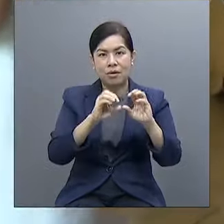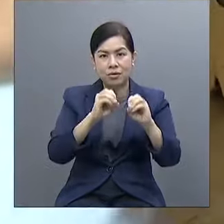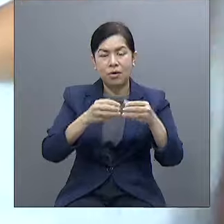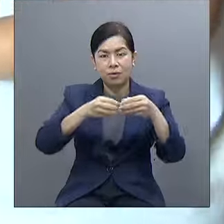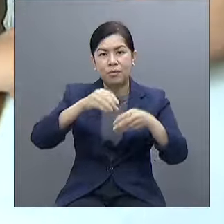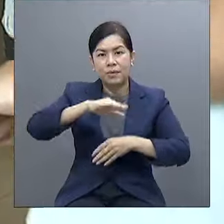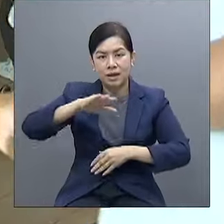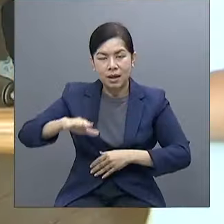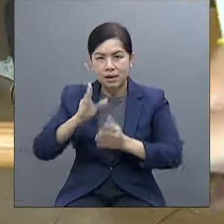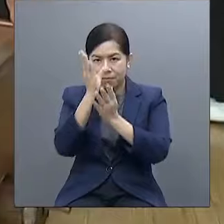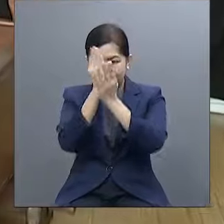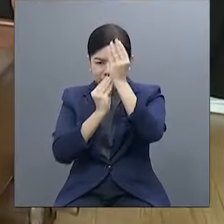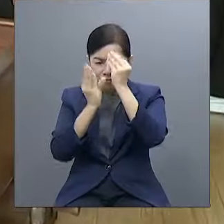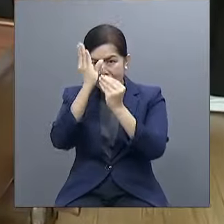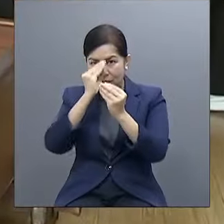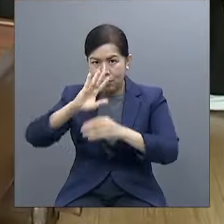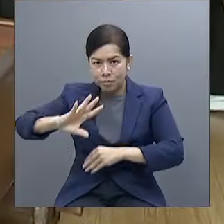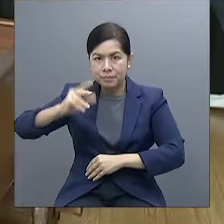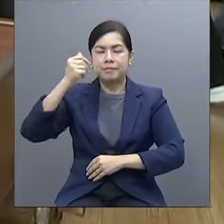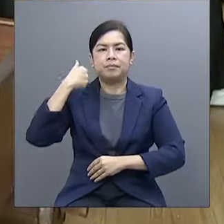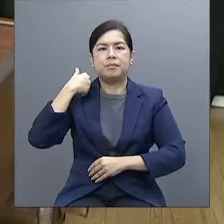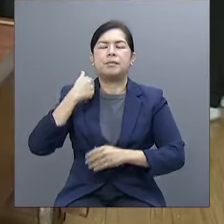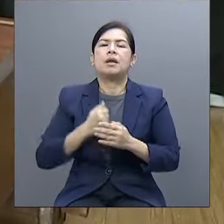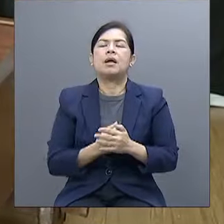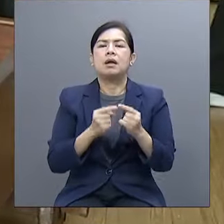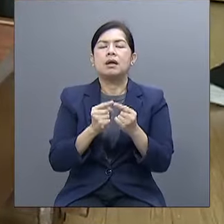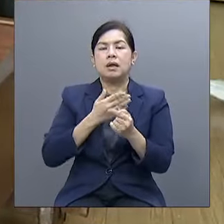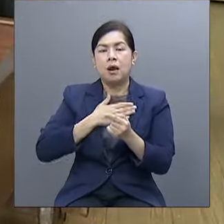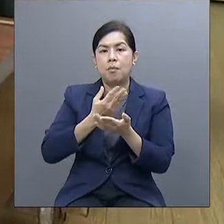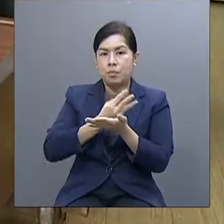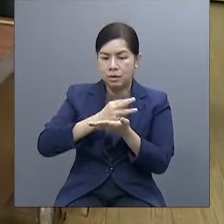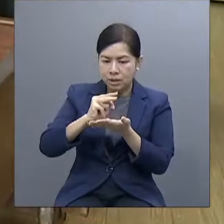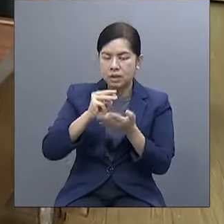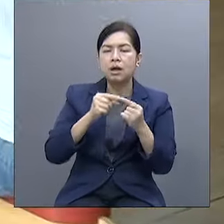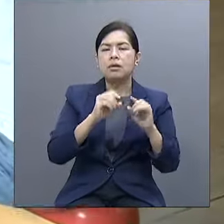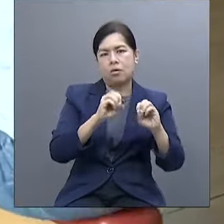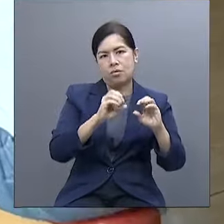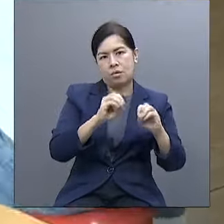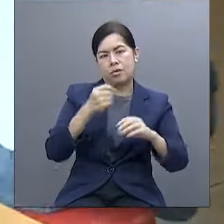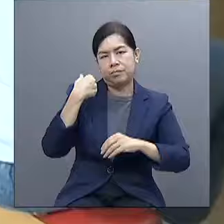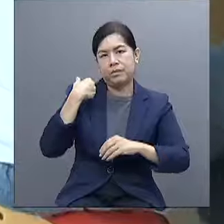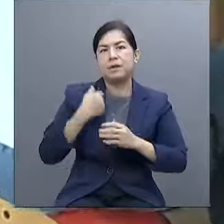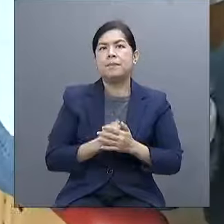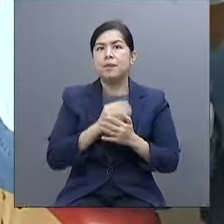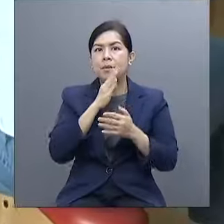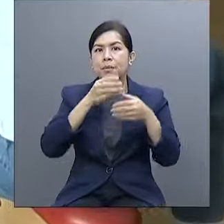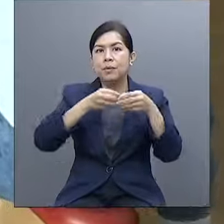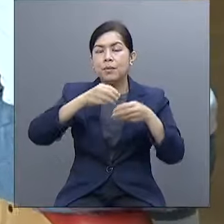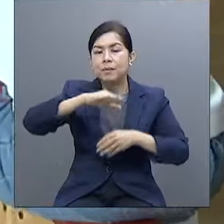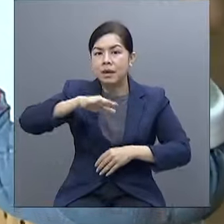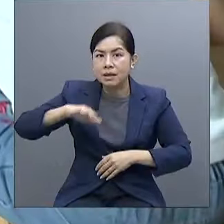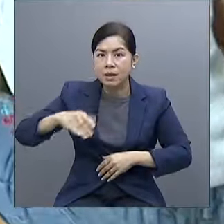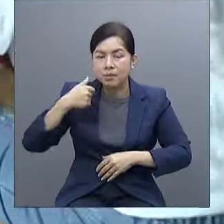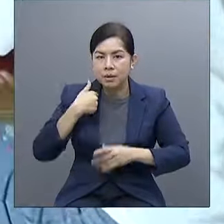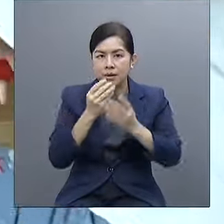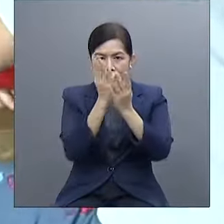กระบวนการหนึ่งที่ทางมพดทำมาอย่างต่อเนื่องแล้วก็คุณครูก็จะเป็นคนถ่ายทอดซึ่งถ้าเด็กๆได้เรียนรู้ผ่านการเล่นแล้วน่ะเขาจะมี